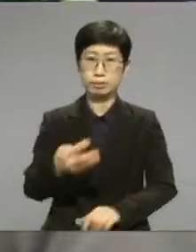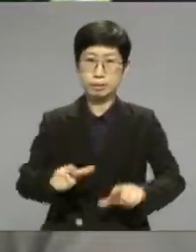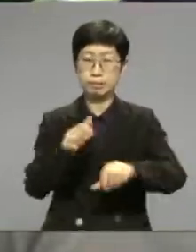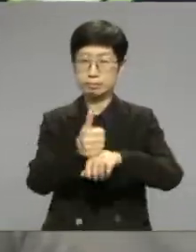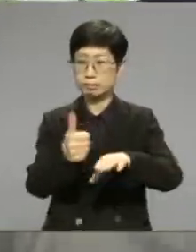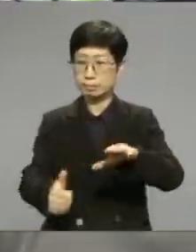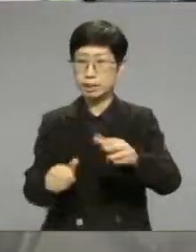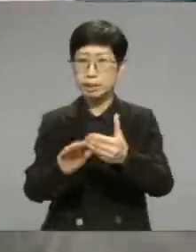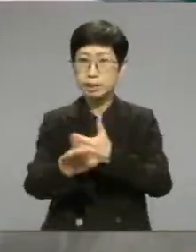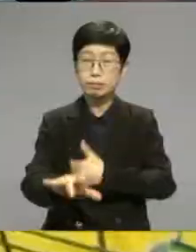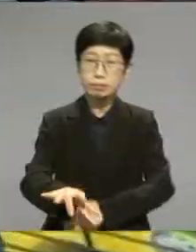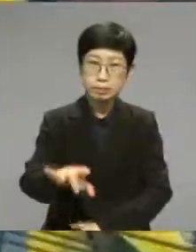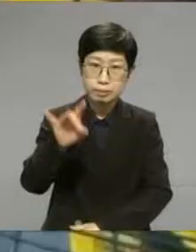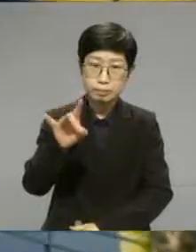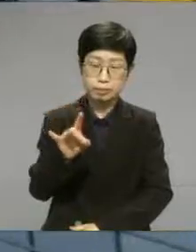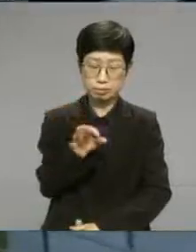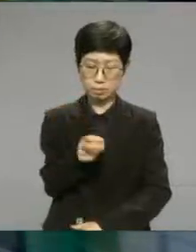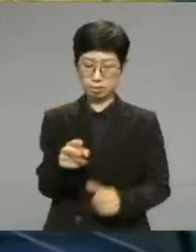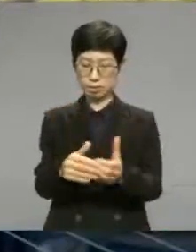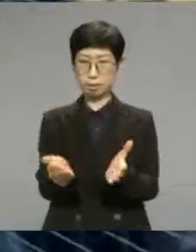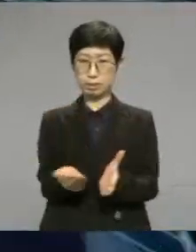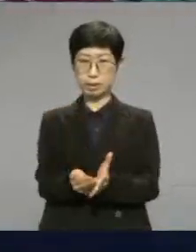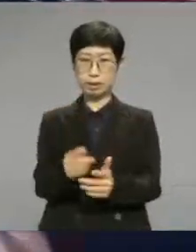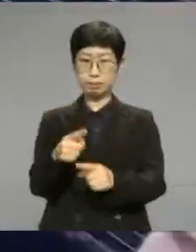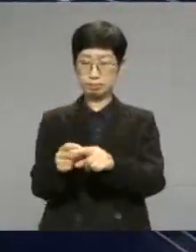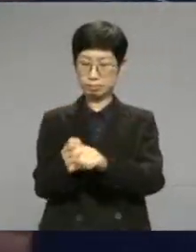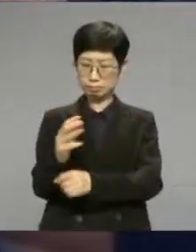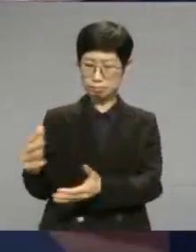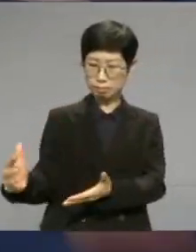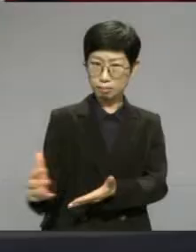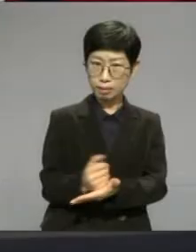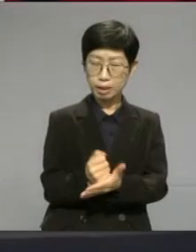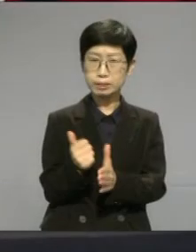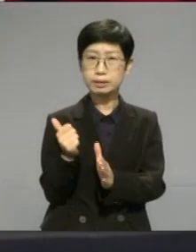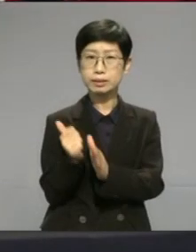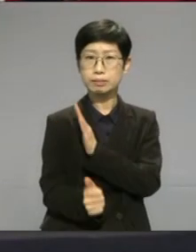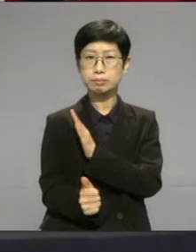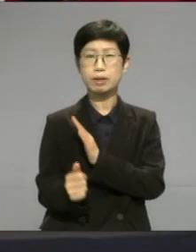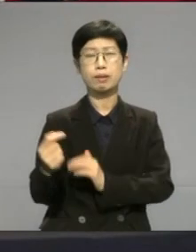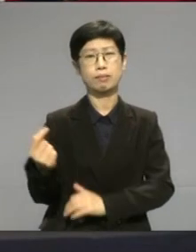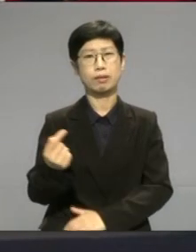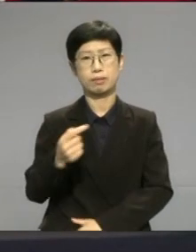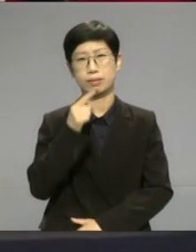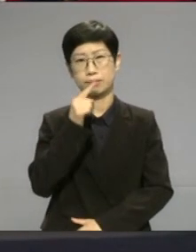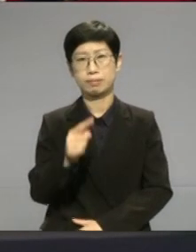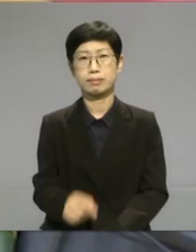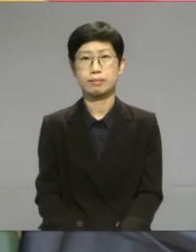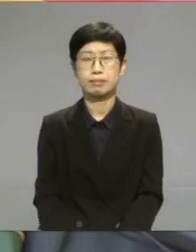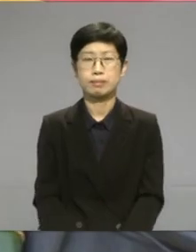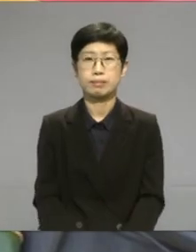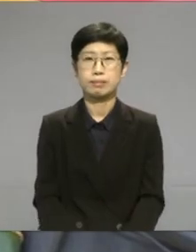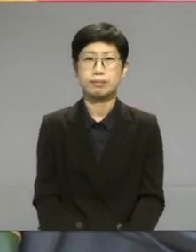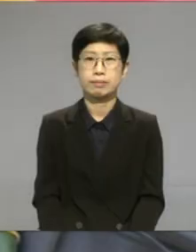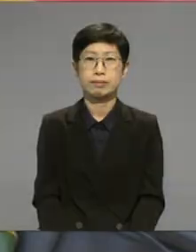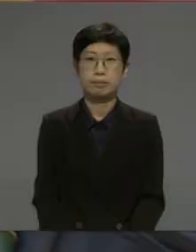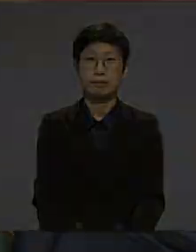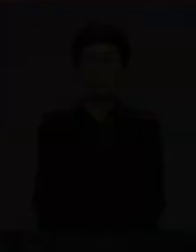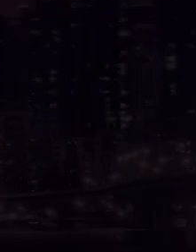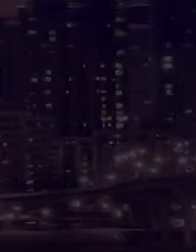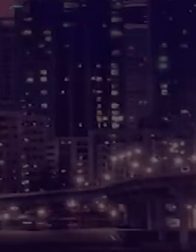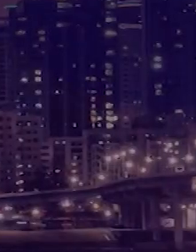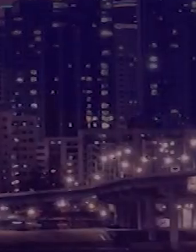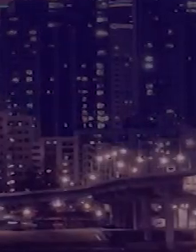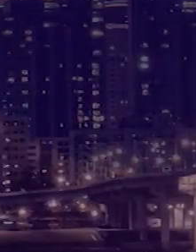이후 처음으로 집권 여당이 과반 의석 확보에 실패할 것을 예고하고 있습니다. 월드뉴스 원혜입니다.